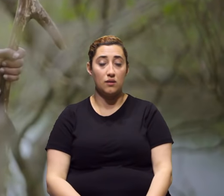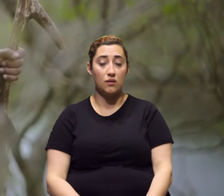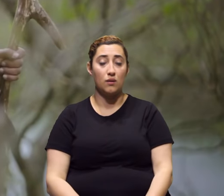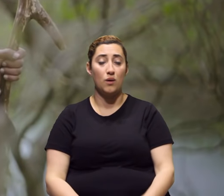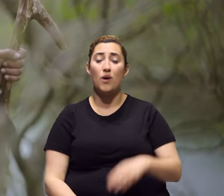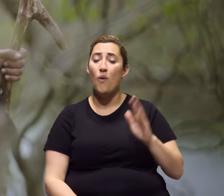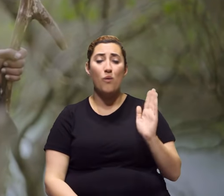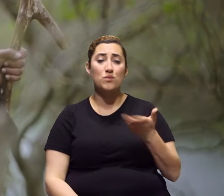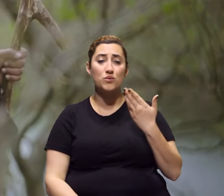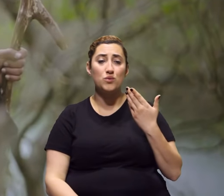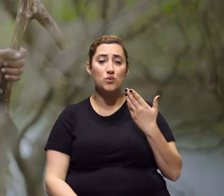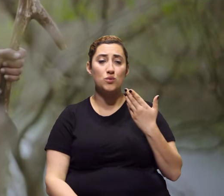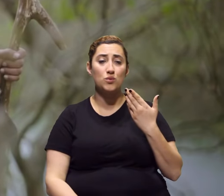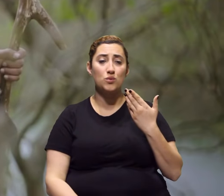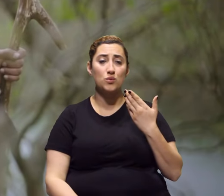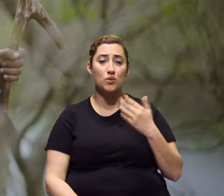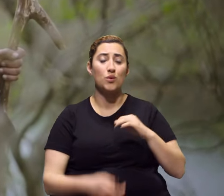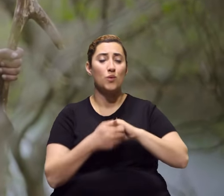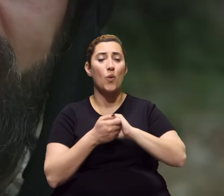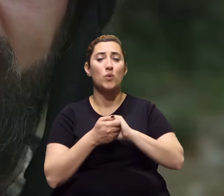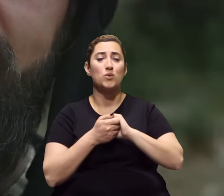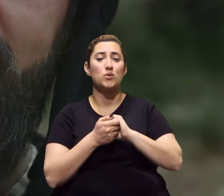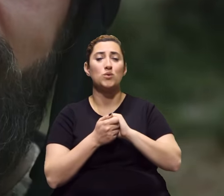Varsın, dostu toylasın.